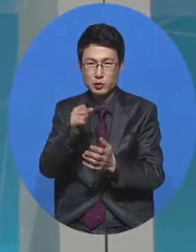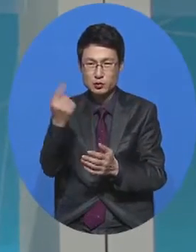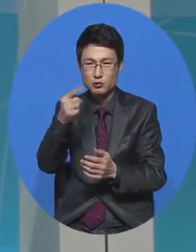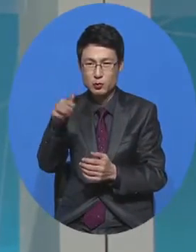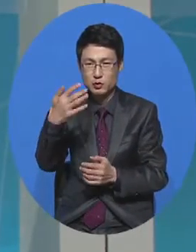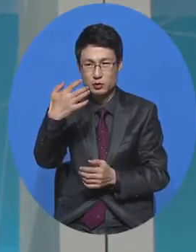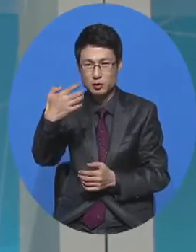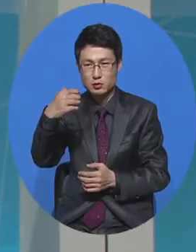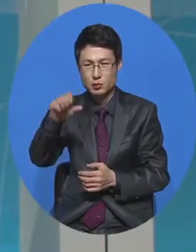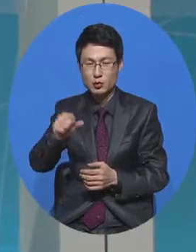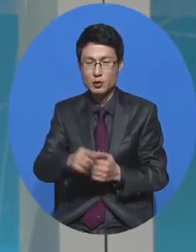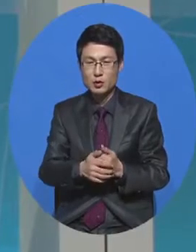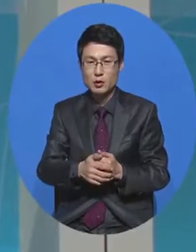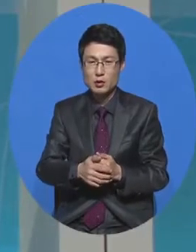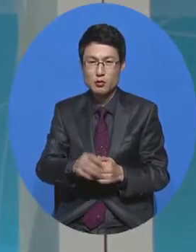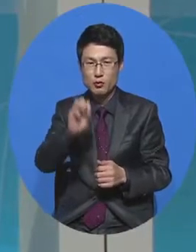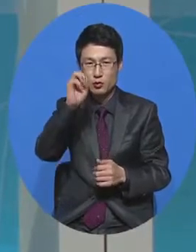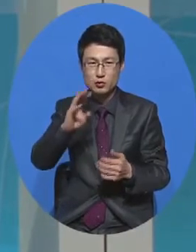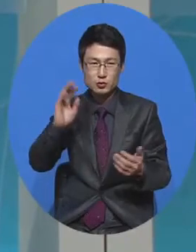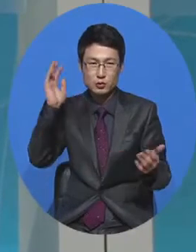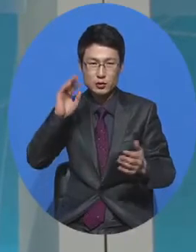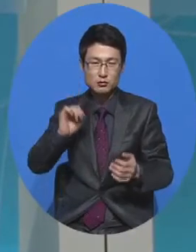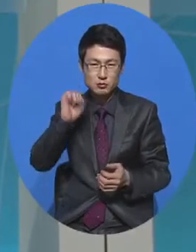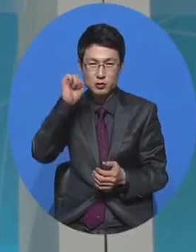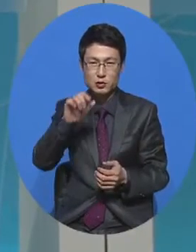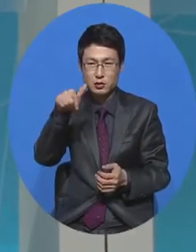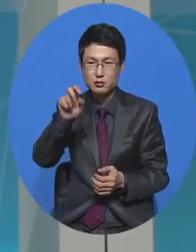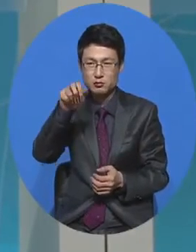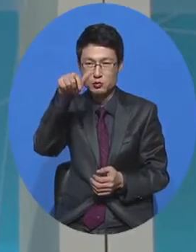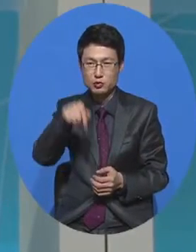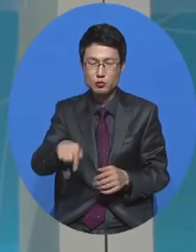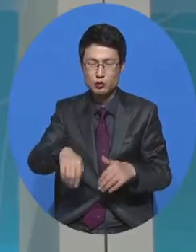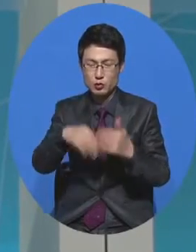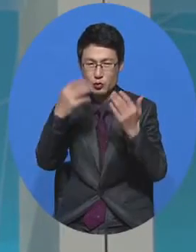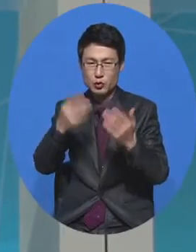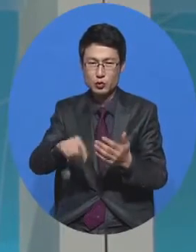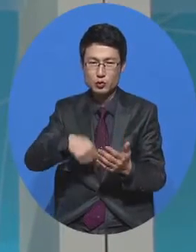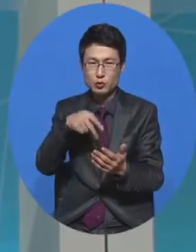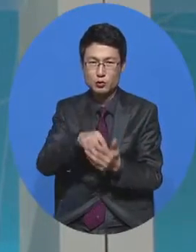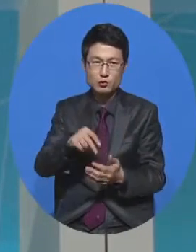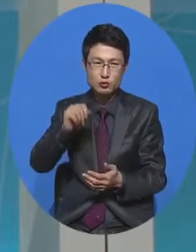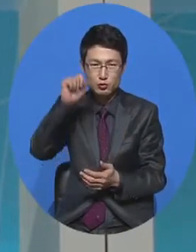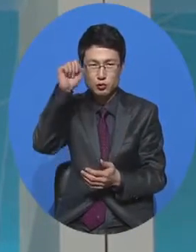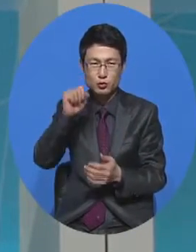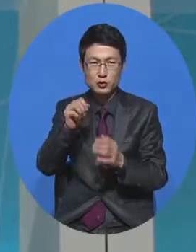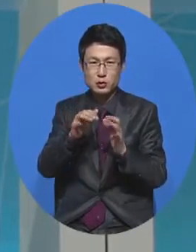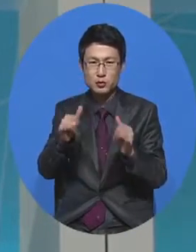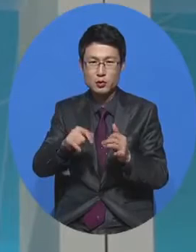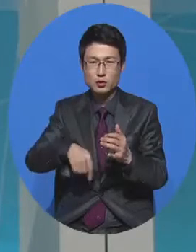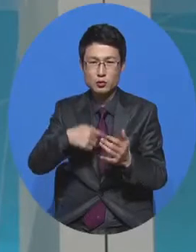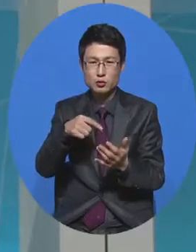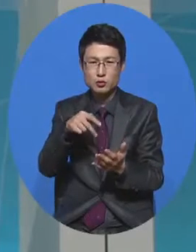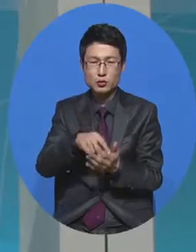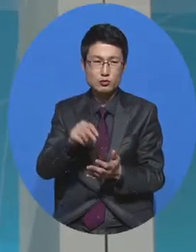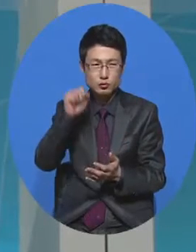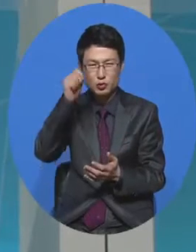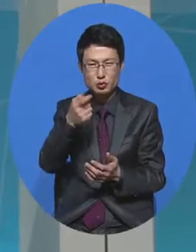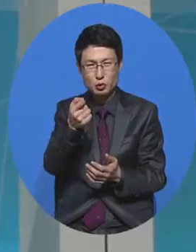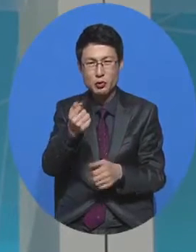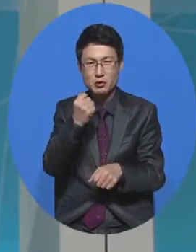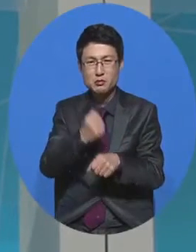강조 학생 항일운동을 했던 사람이든 친구든 누구든 독립운동을 했던 사람은 독립운동을 조금 했을